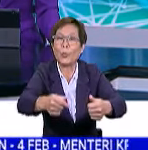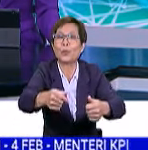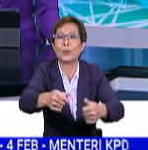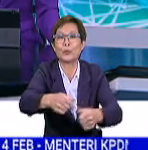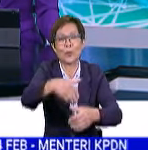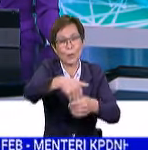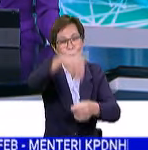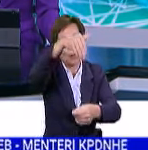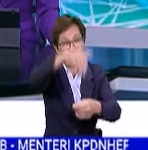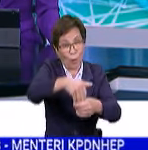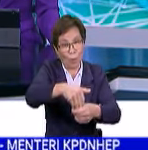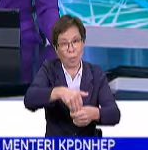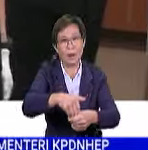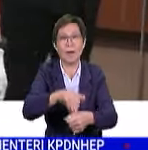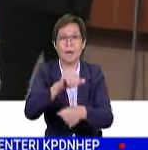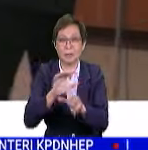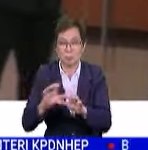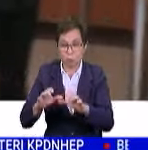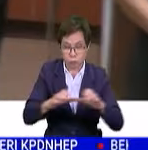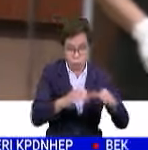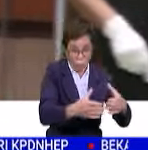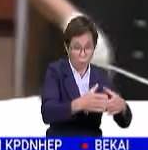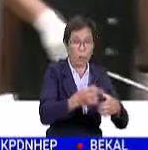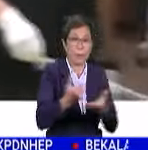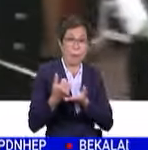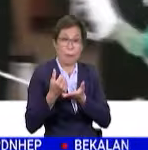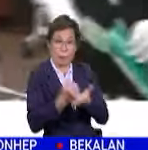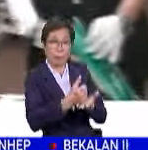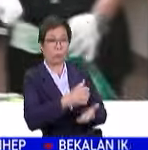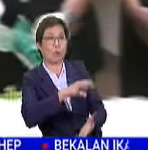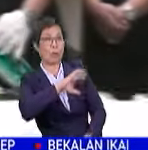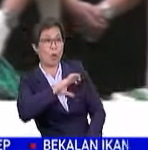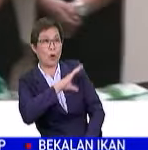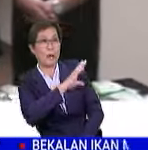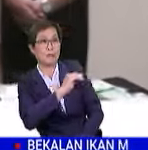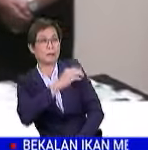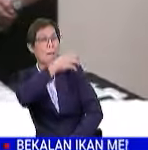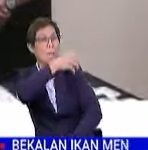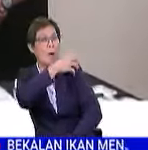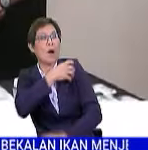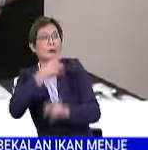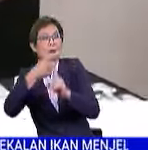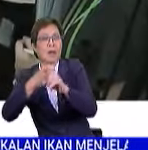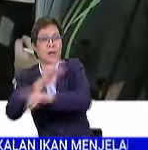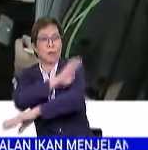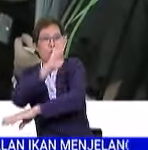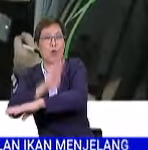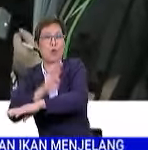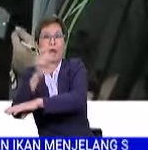pilihan raya. Gerak kerja pasukan dibantu pegawai dan anggota dari Bukit Aman.